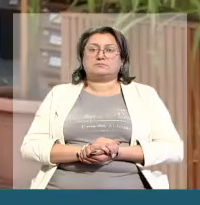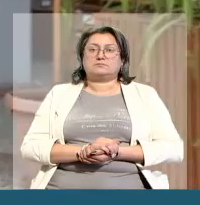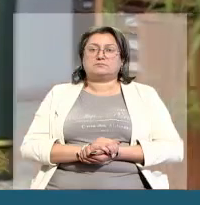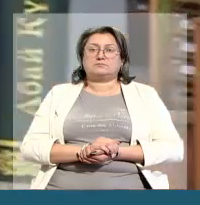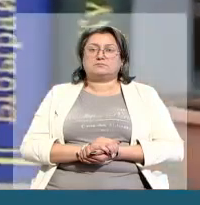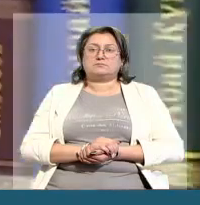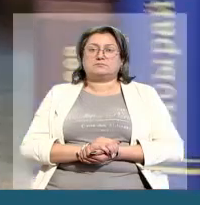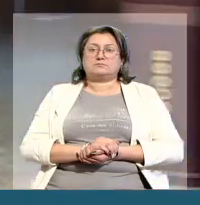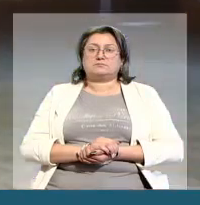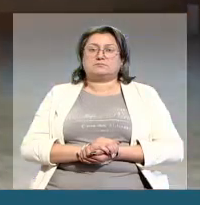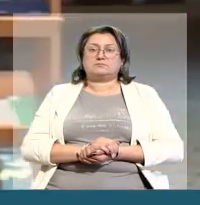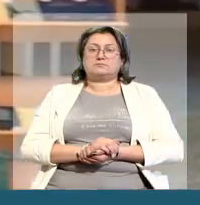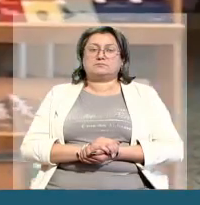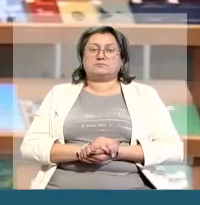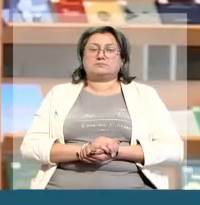атқа